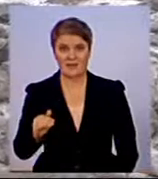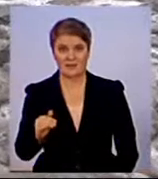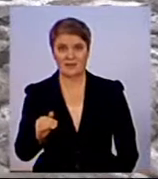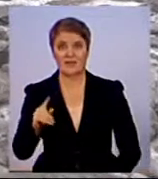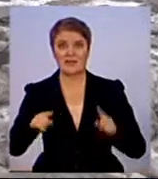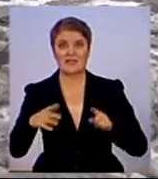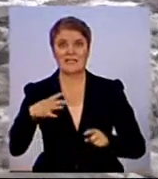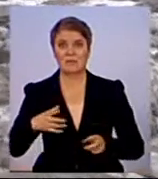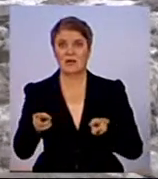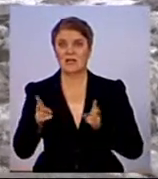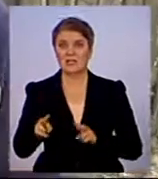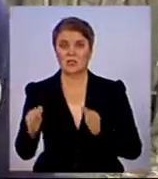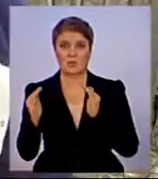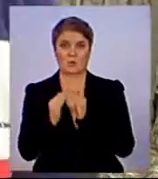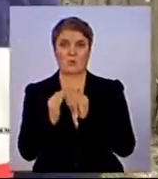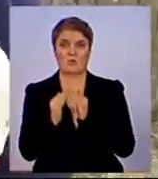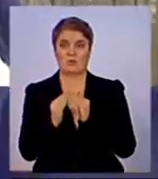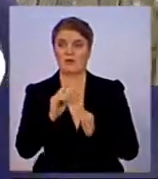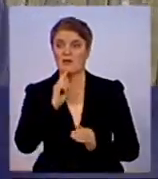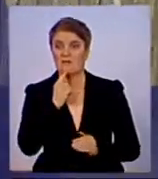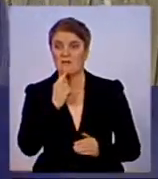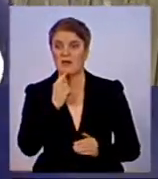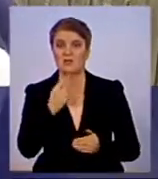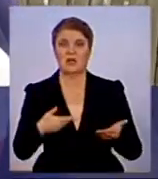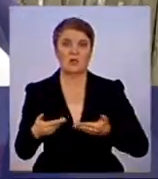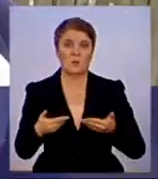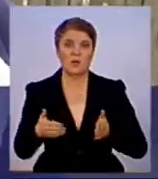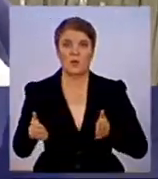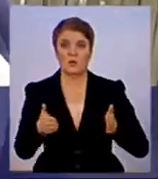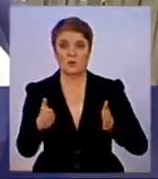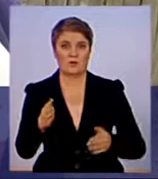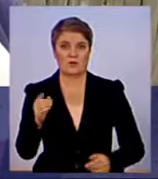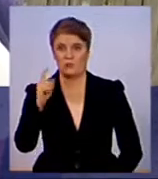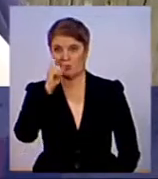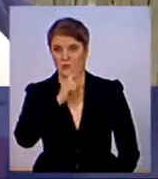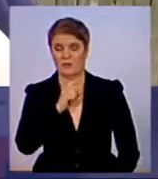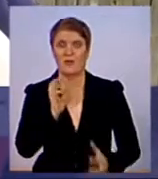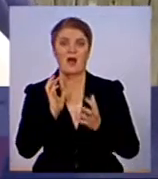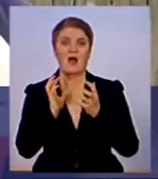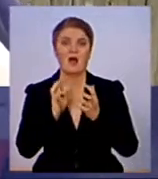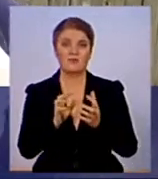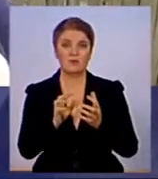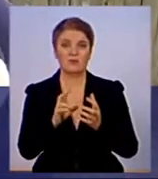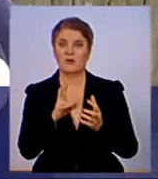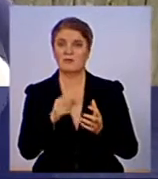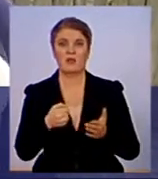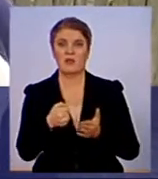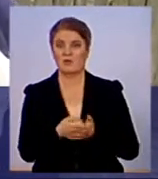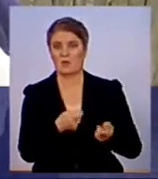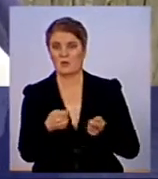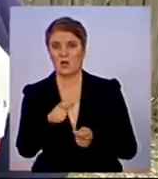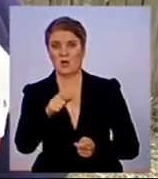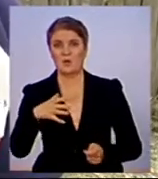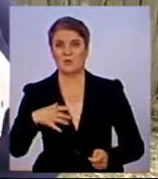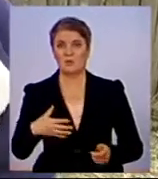інколи змушена залишати їх вдома. Важко добиратися того, що дороги погані є. Автобус, як ультент, не доїжджає. Дітям